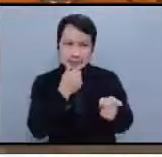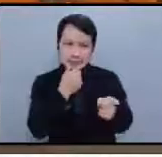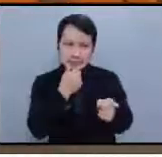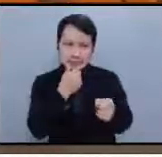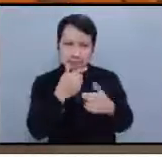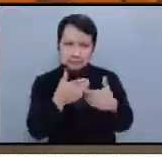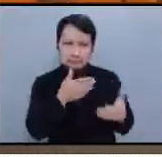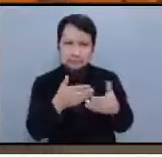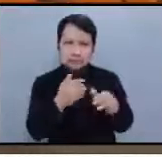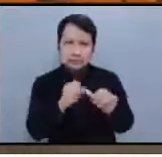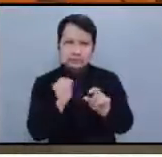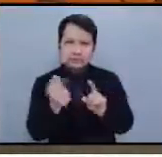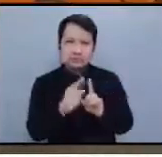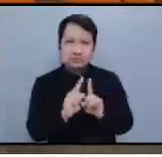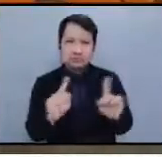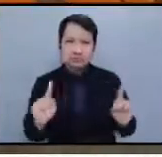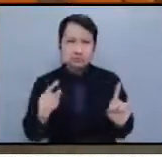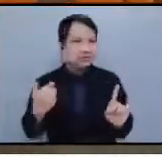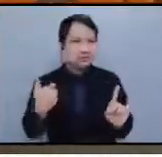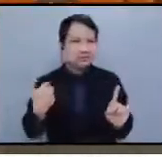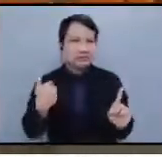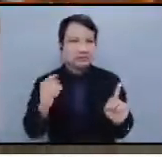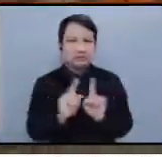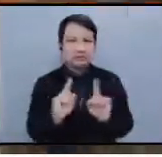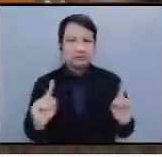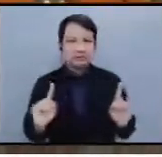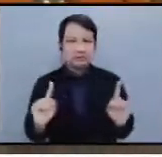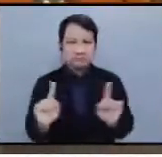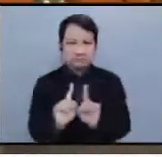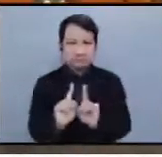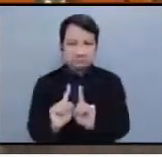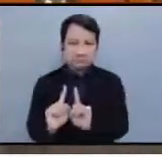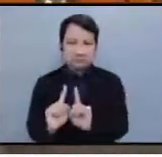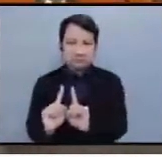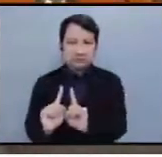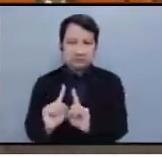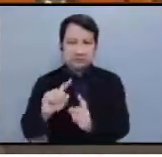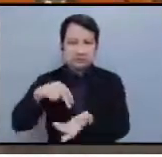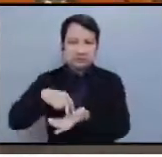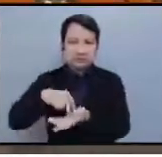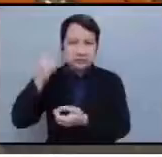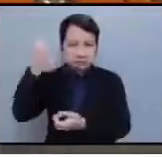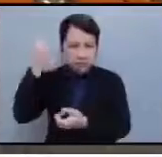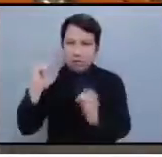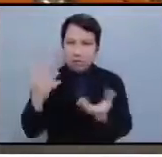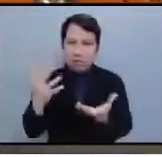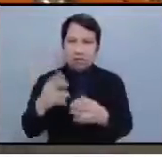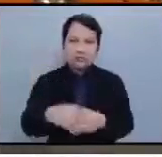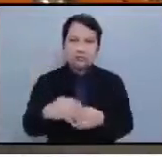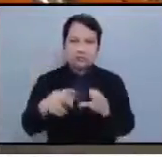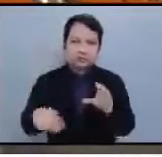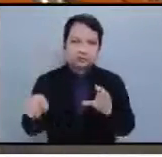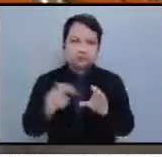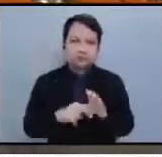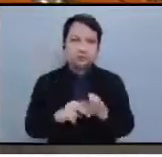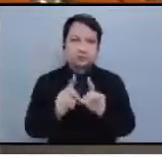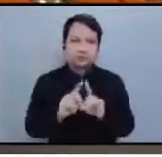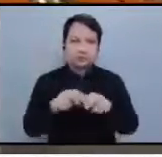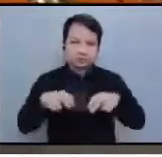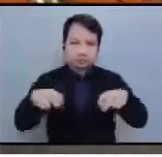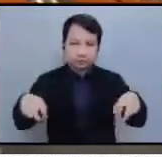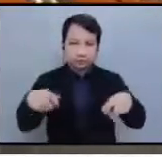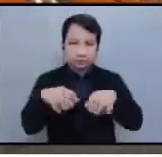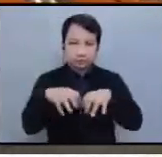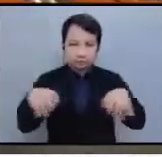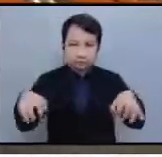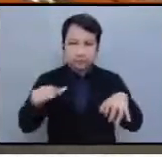yung social distancing, dikit-dikit na. Hindi naman, wala naman tayuan sa mga bus pag pinapasakay sila, pero talagang na-accommodate na agad